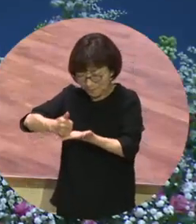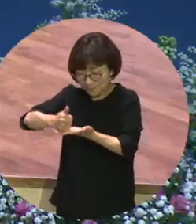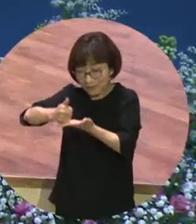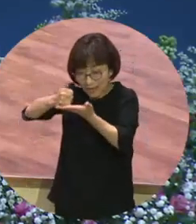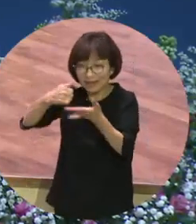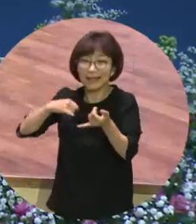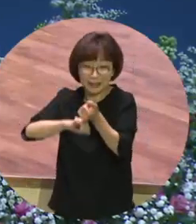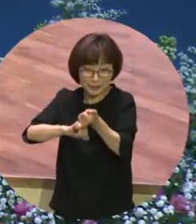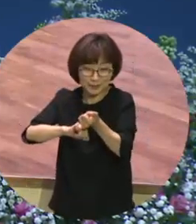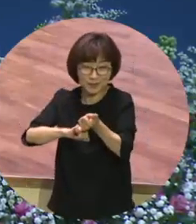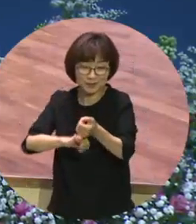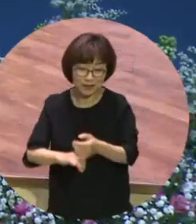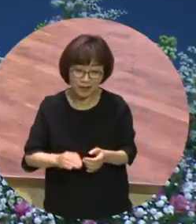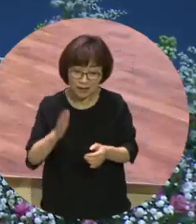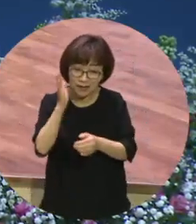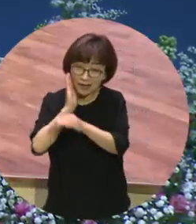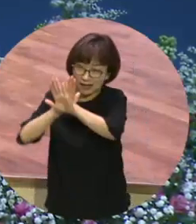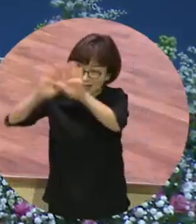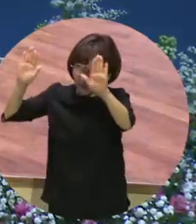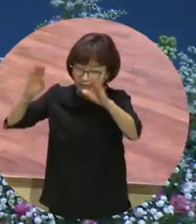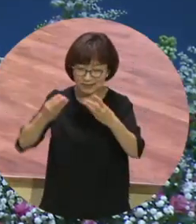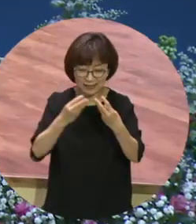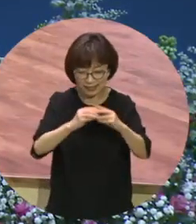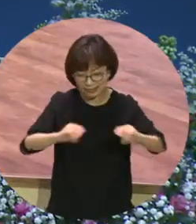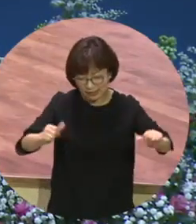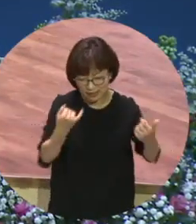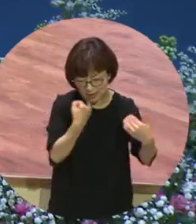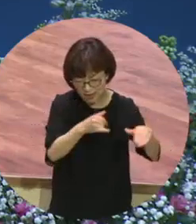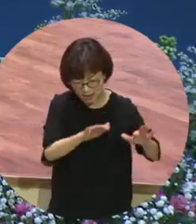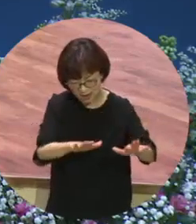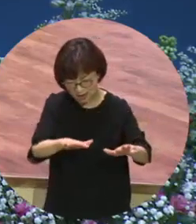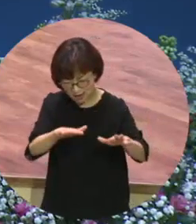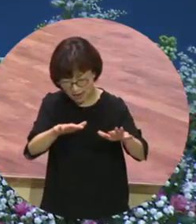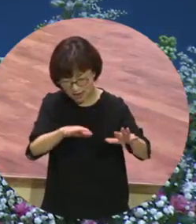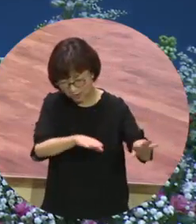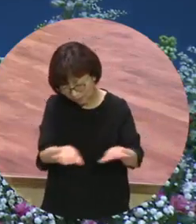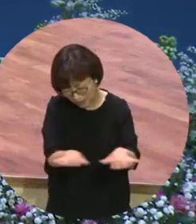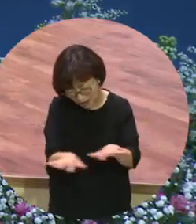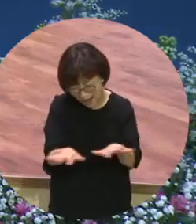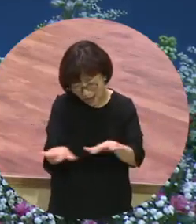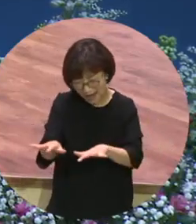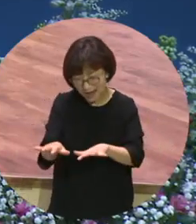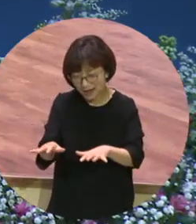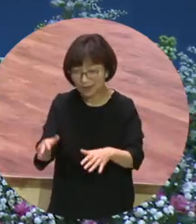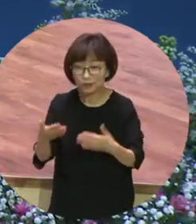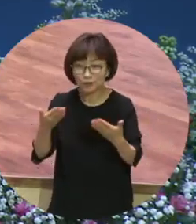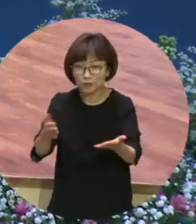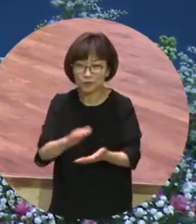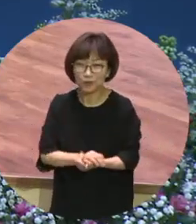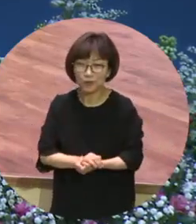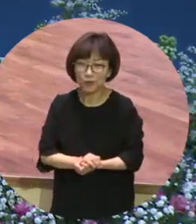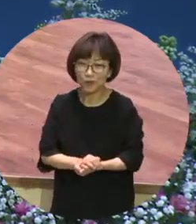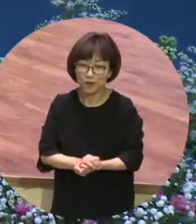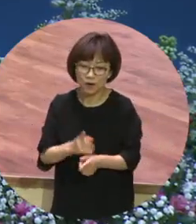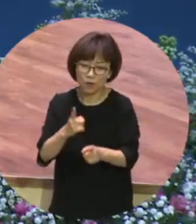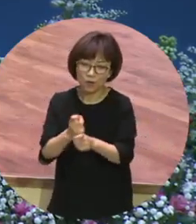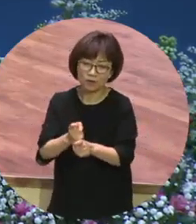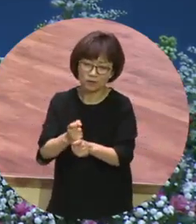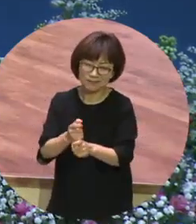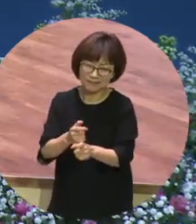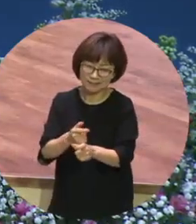하늘과 땅을 진동하시고 대적의 세력을 멸하시고 택함받은 자의 축복이 얼마나 크고